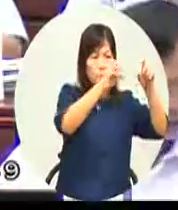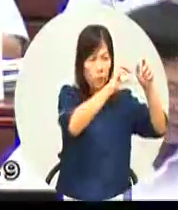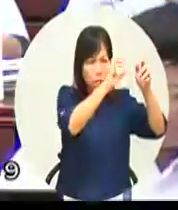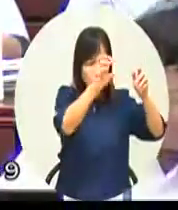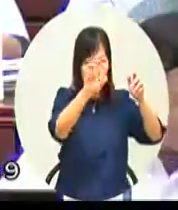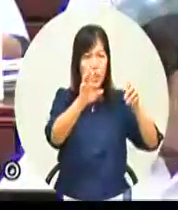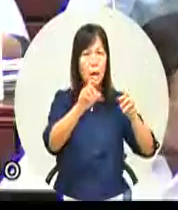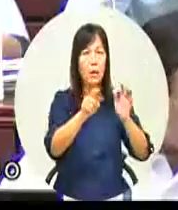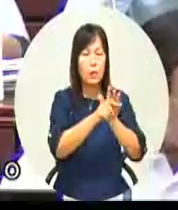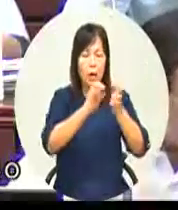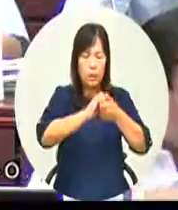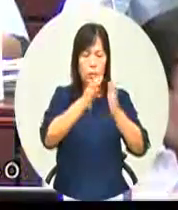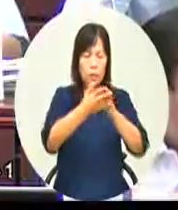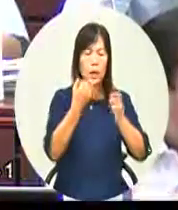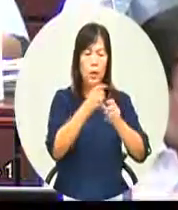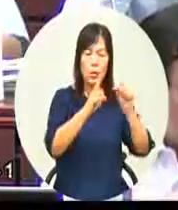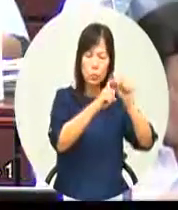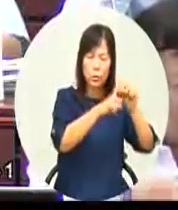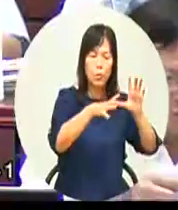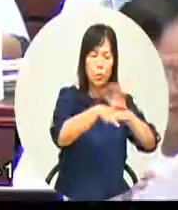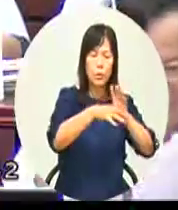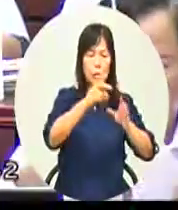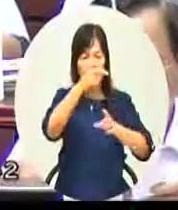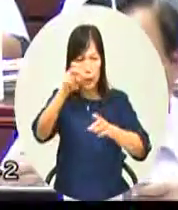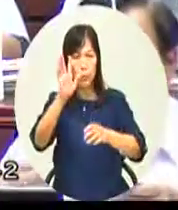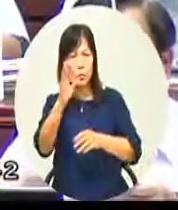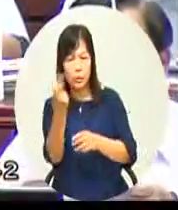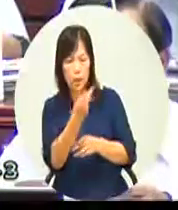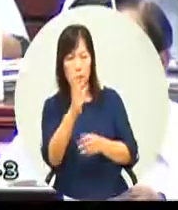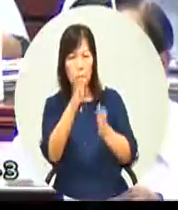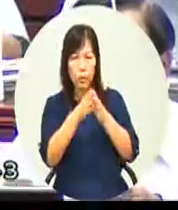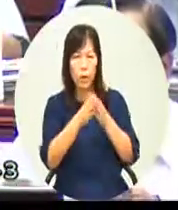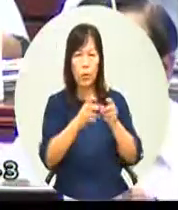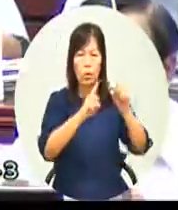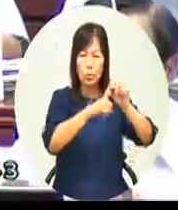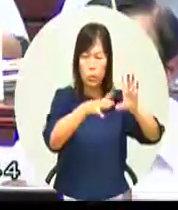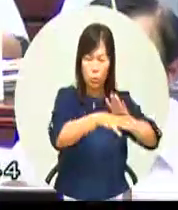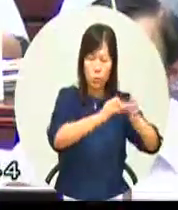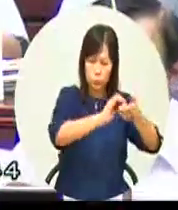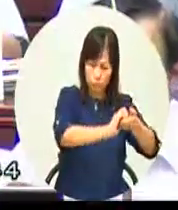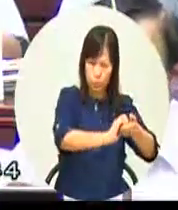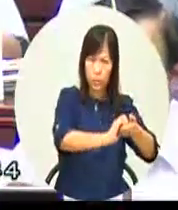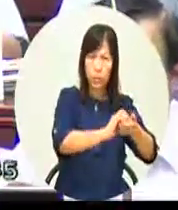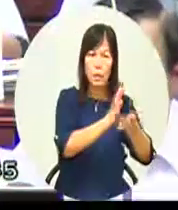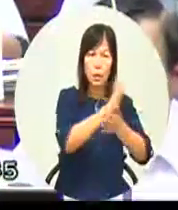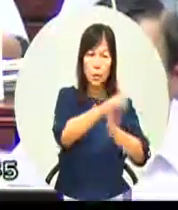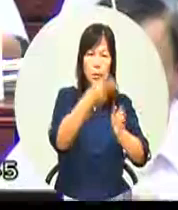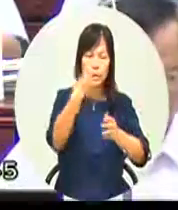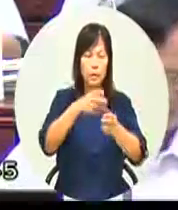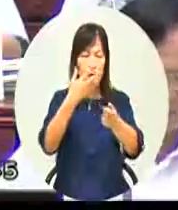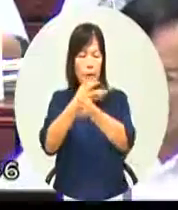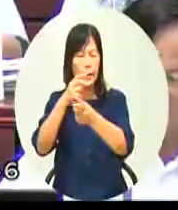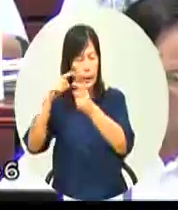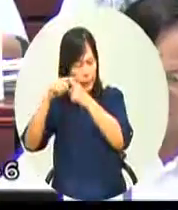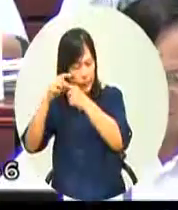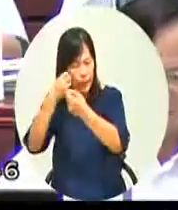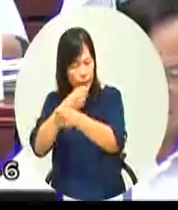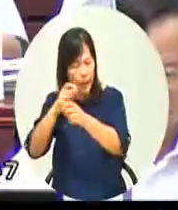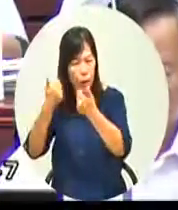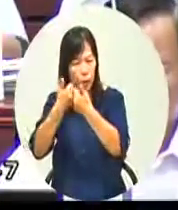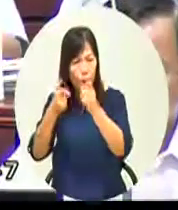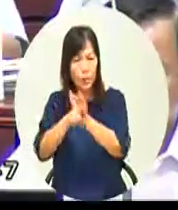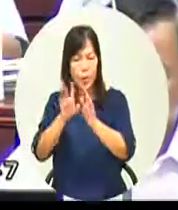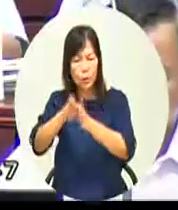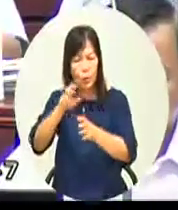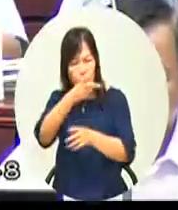们都要求必须要中英文都要有，所以我们的中文的名称确定以后，通常都会再送到研考会，有一个英文的